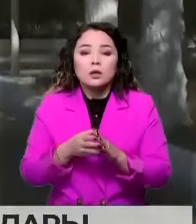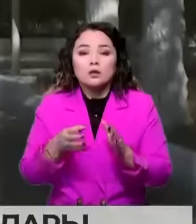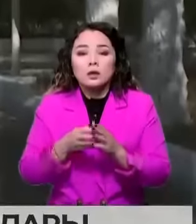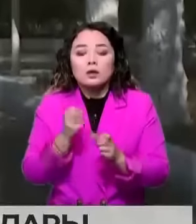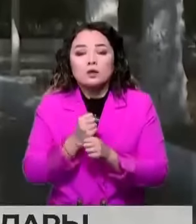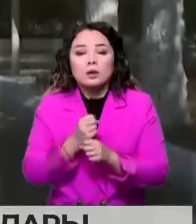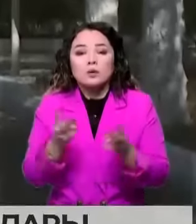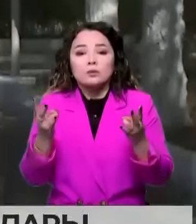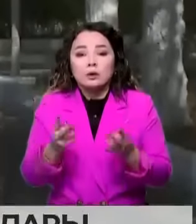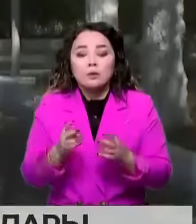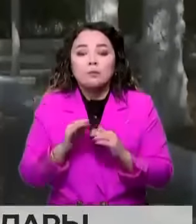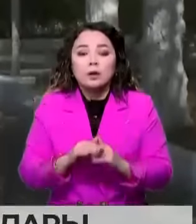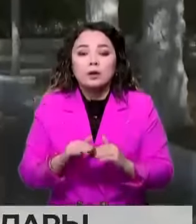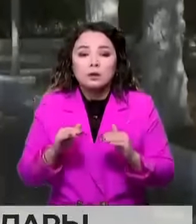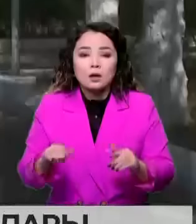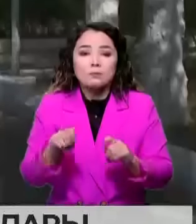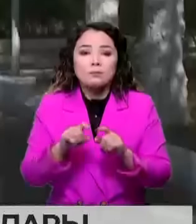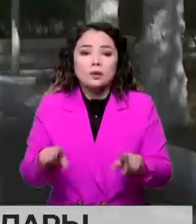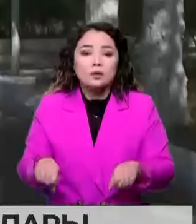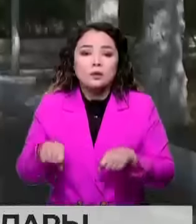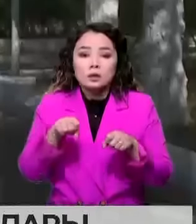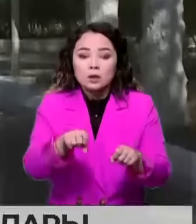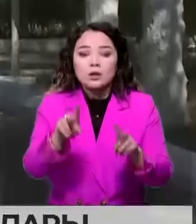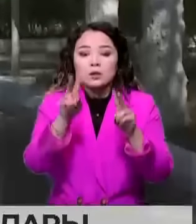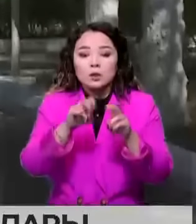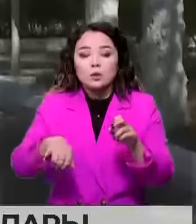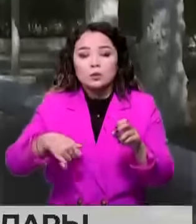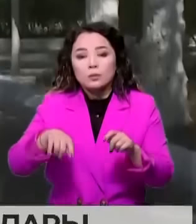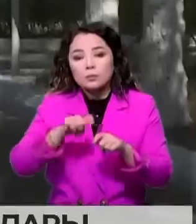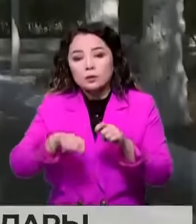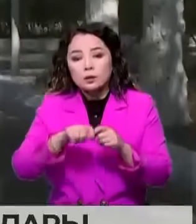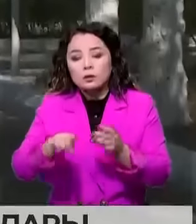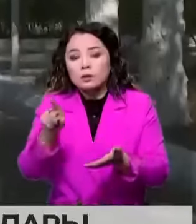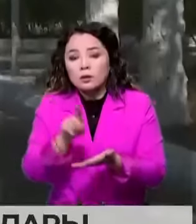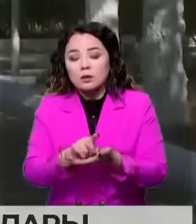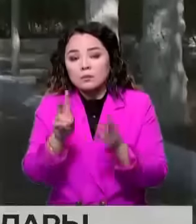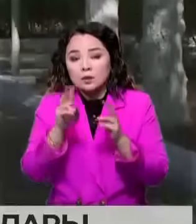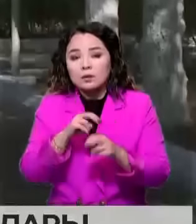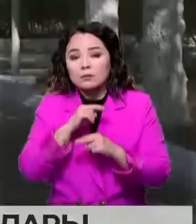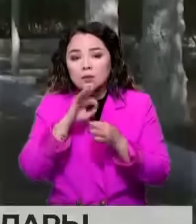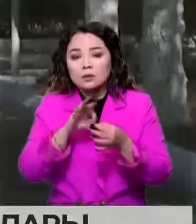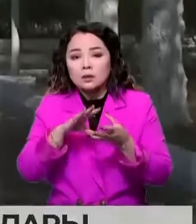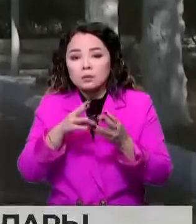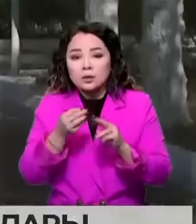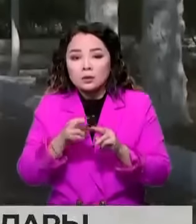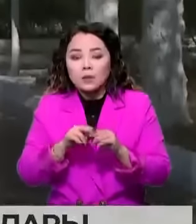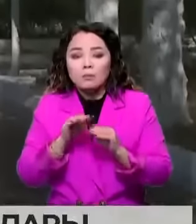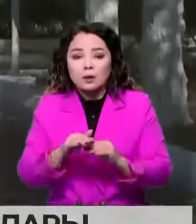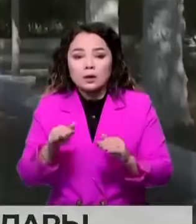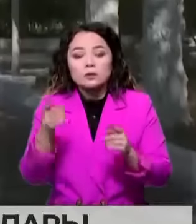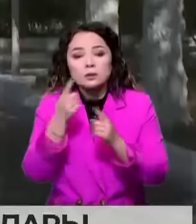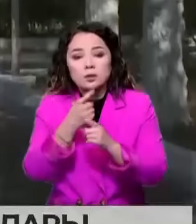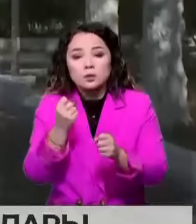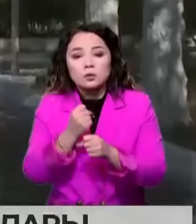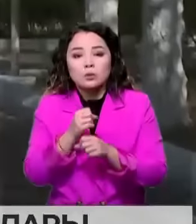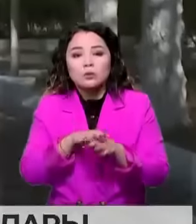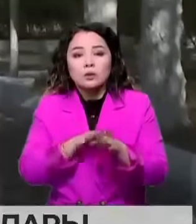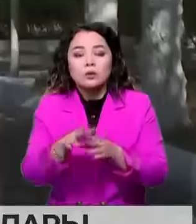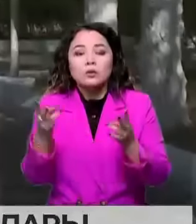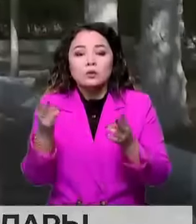керек. Балдарды мектепке келгенде сумкасын тексеру, тексерілсін, мұқият дегенде осындай балдарға ескерту жасасын